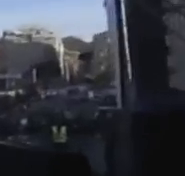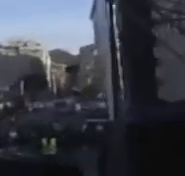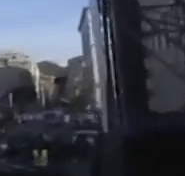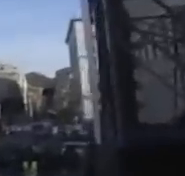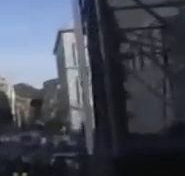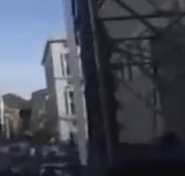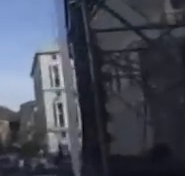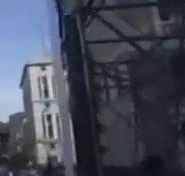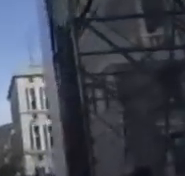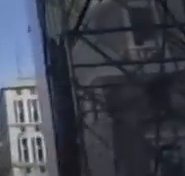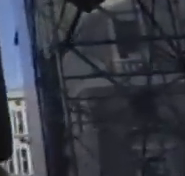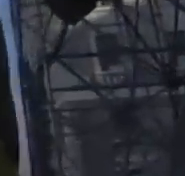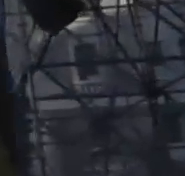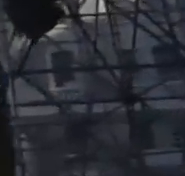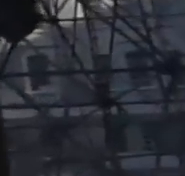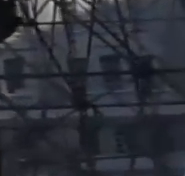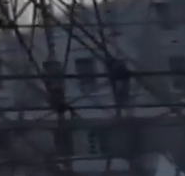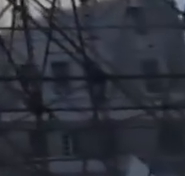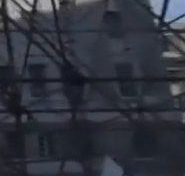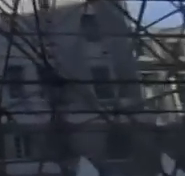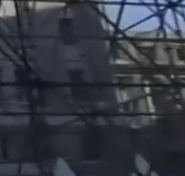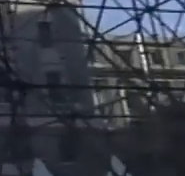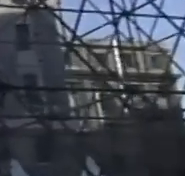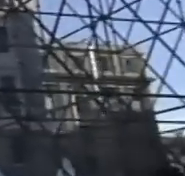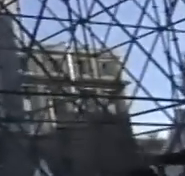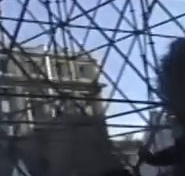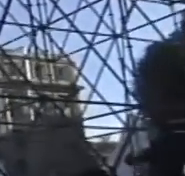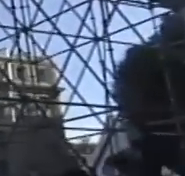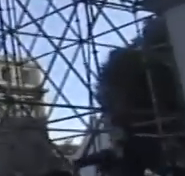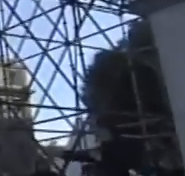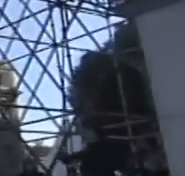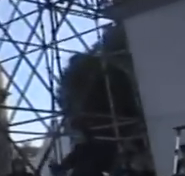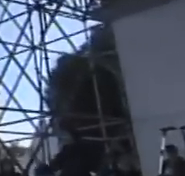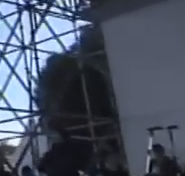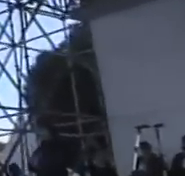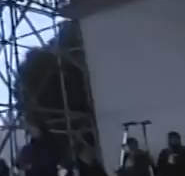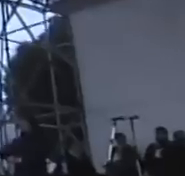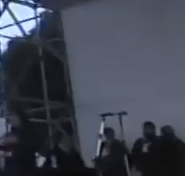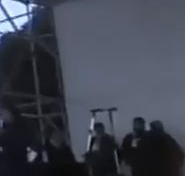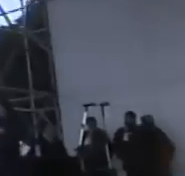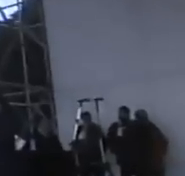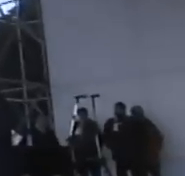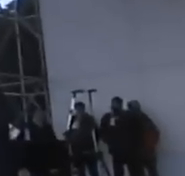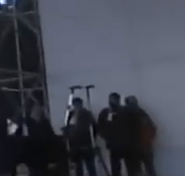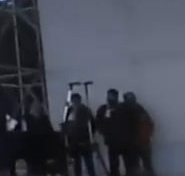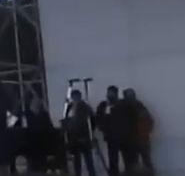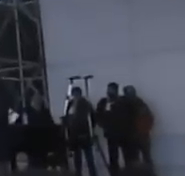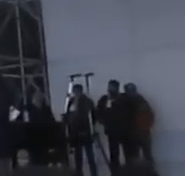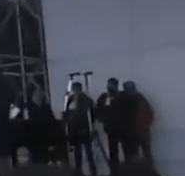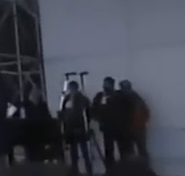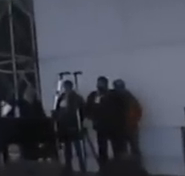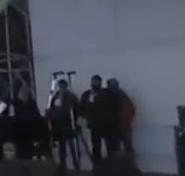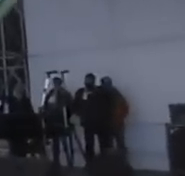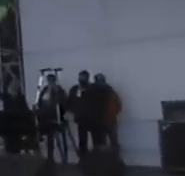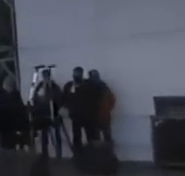se ne va e al suo posto, arriva un prete. Quindi la